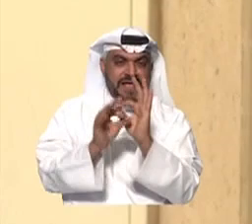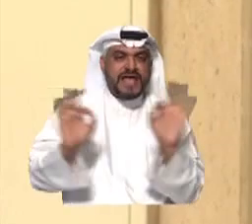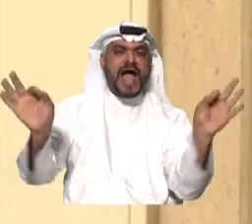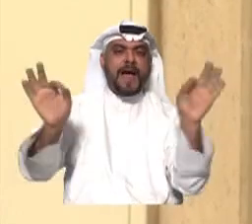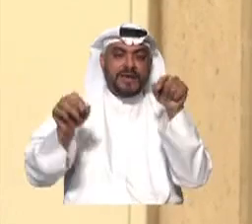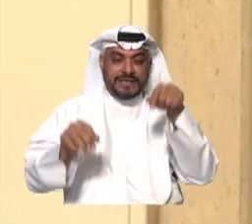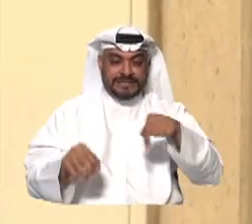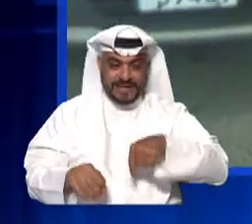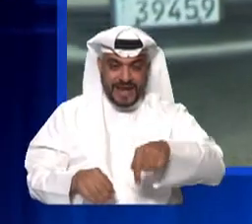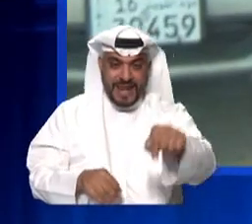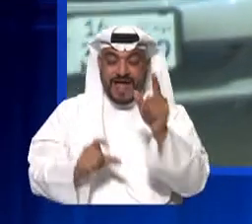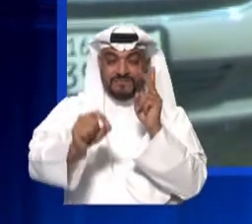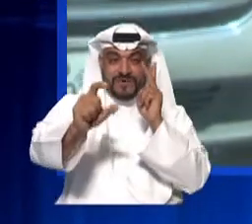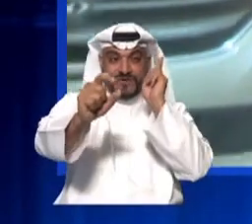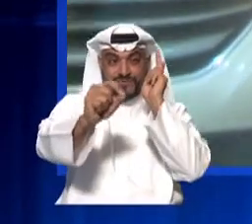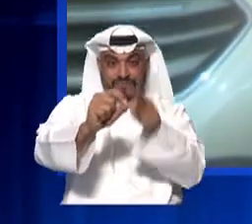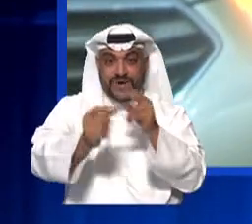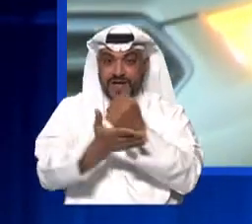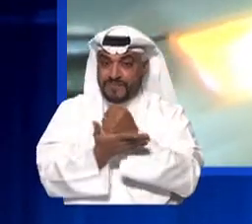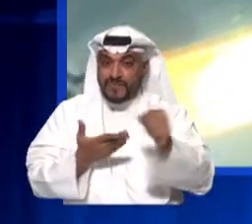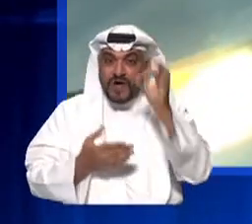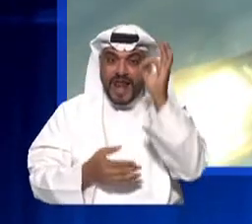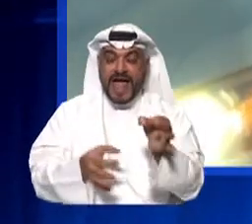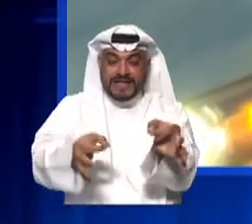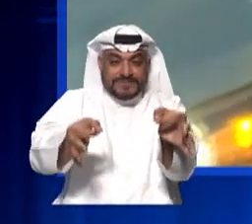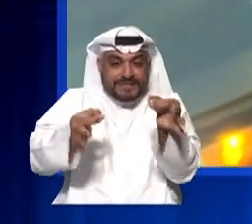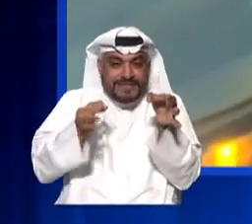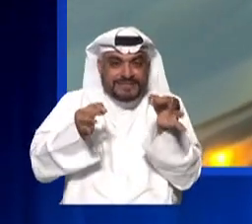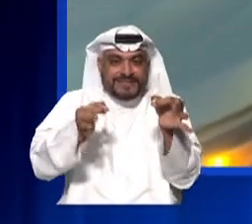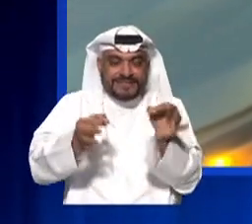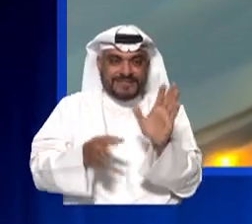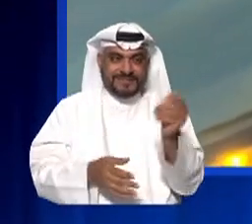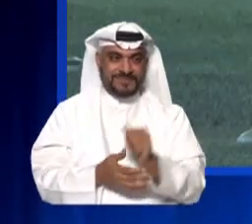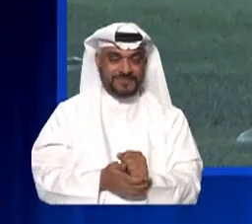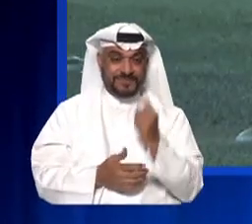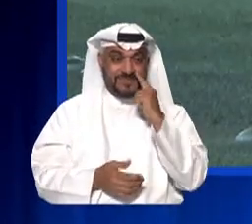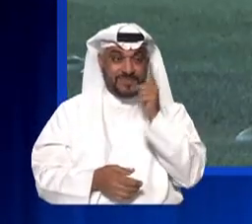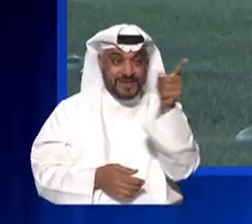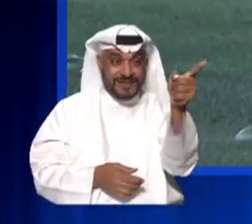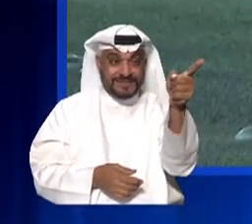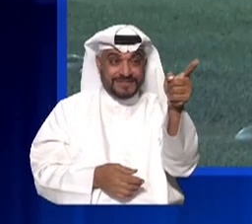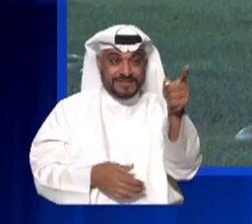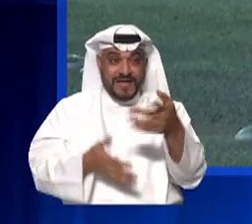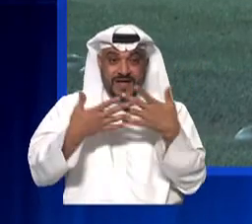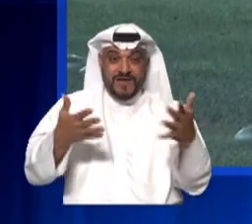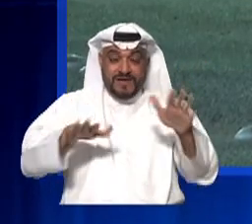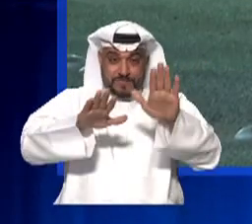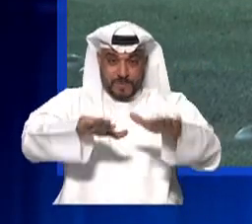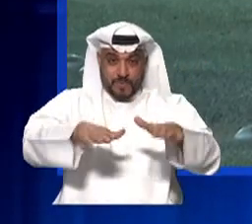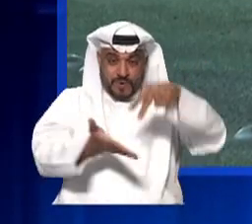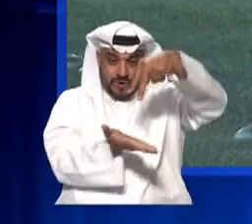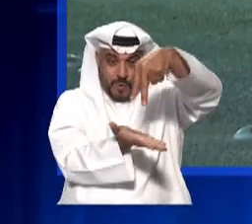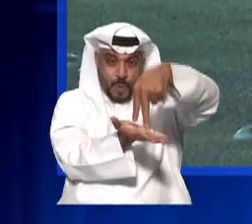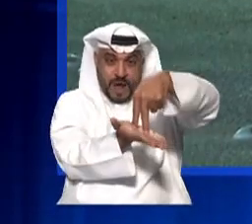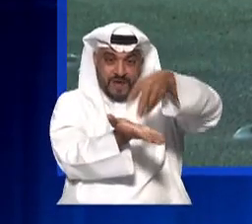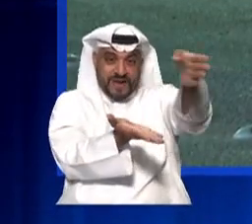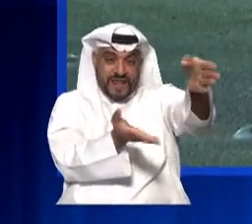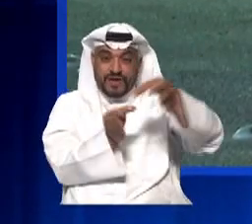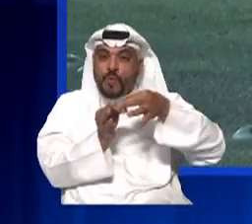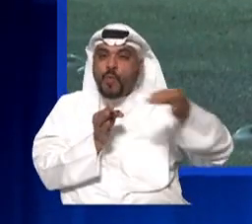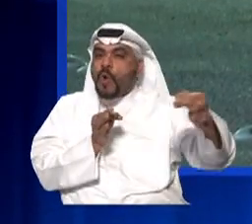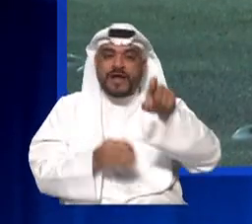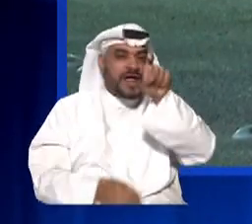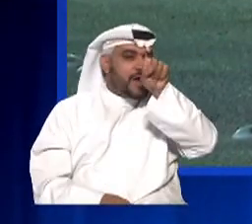لمواجهة أكيد ومكافحة جائحة فيروس كورونا كوفيد 19. العديد من الأمور إن شاء الله ستكون حاضرة من خلال المغادرة في